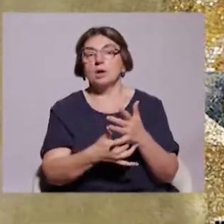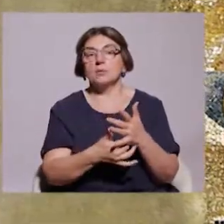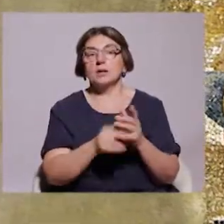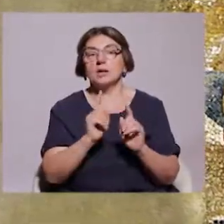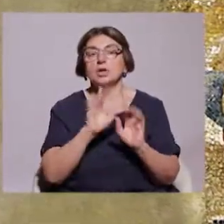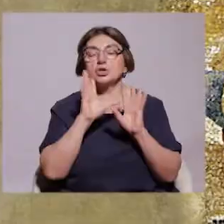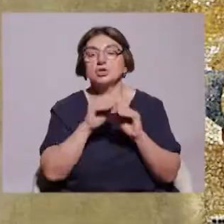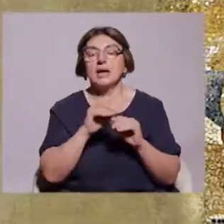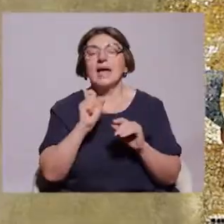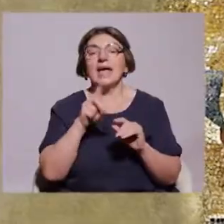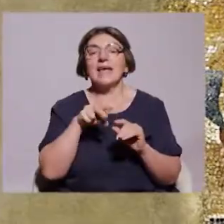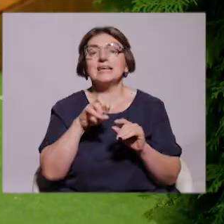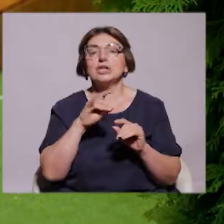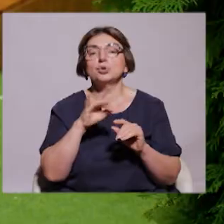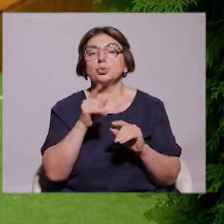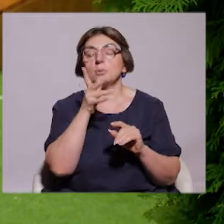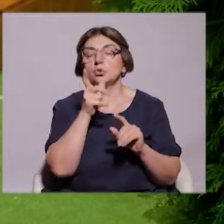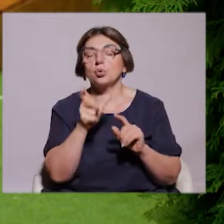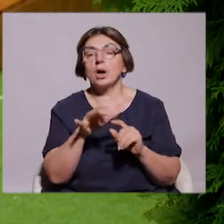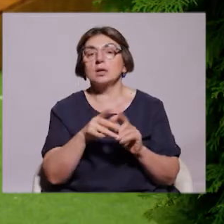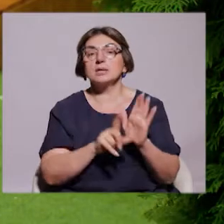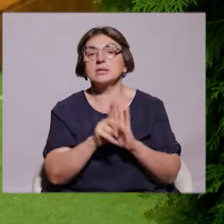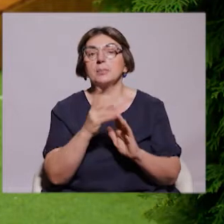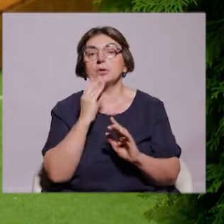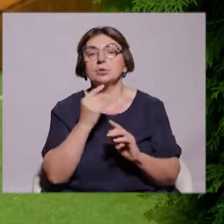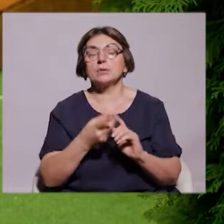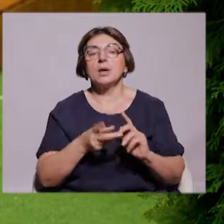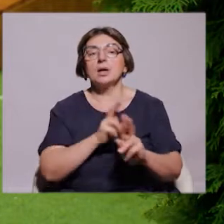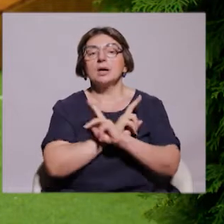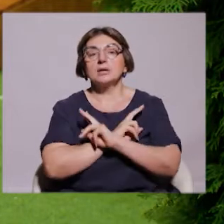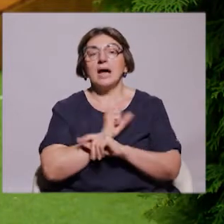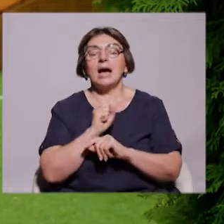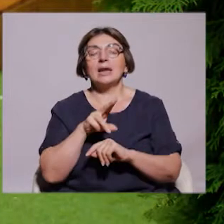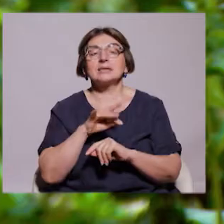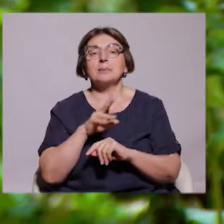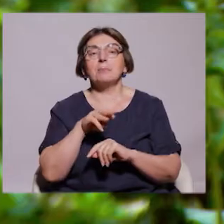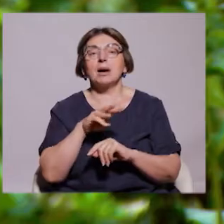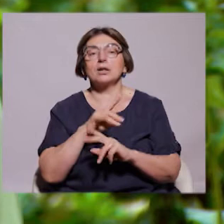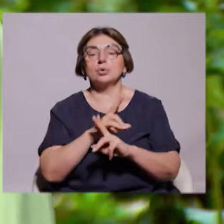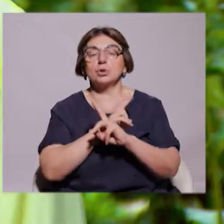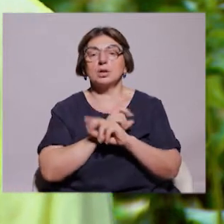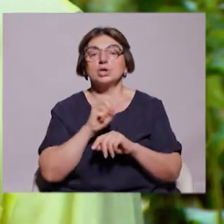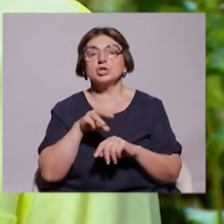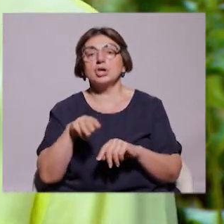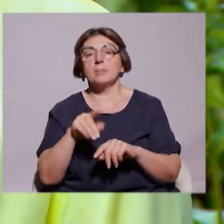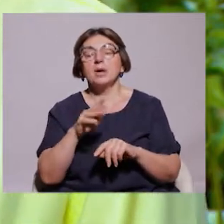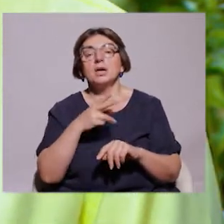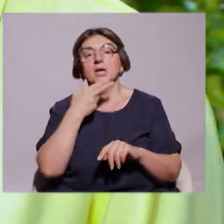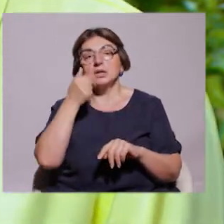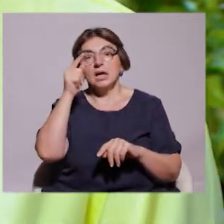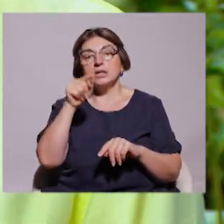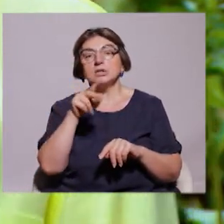რაც შეეხება ელინისტური, ელინისტური პერიოდი იწყება, როდესაც გარდაიცვლება ალექსანდრე მაკედონელი, ვიდრე რომის